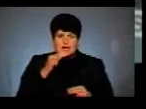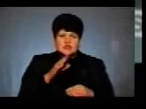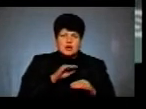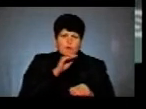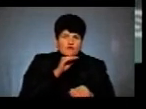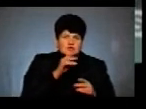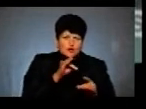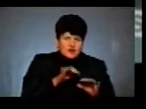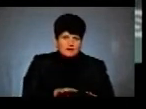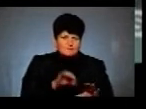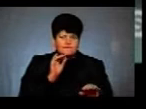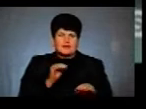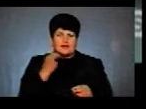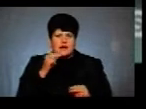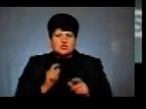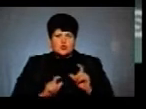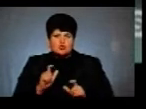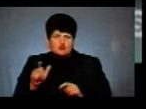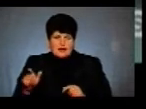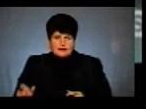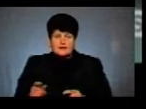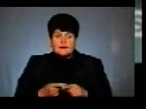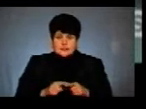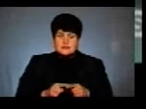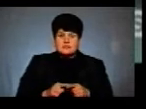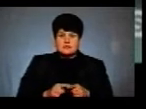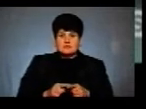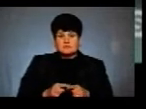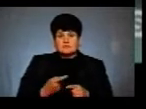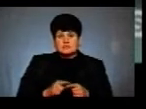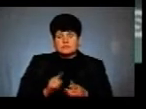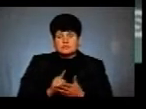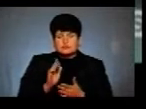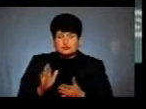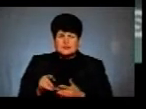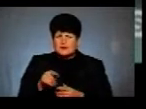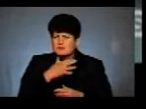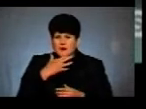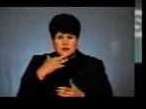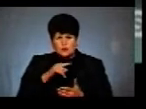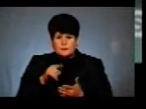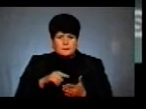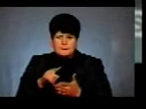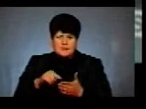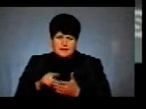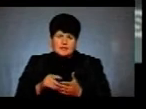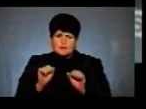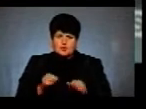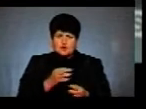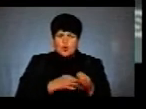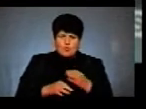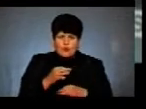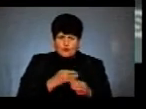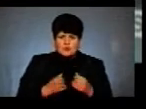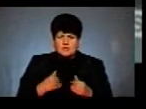професорів, конкурують за кращих студентів. І повинні ці корпоративні елементи вводитись. Там дуже багато питань, з якими можна обговорювати. Я, до